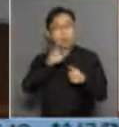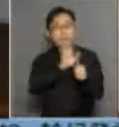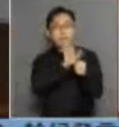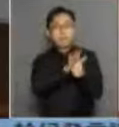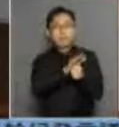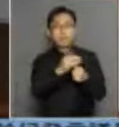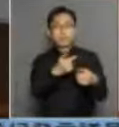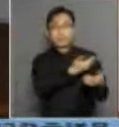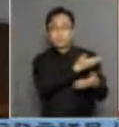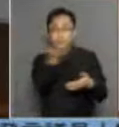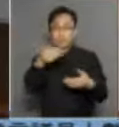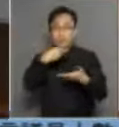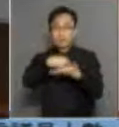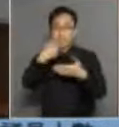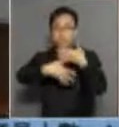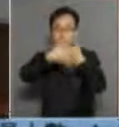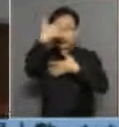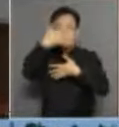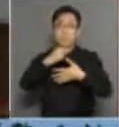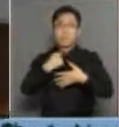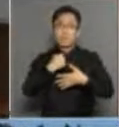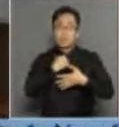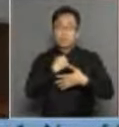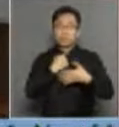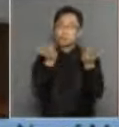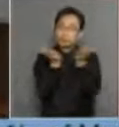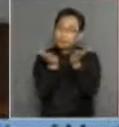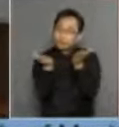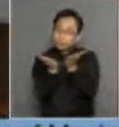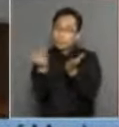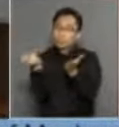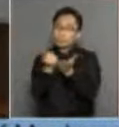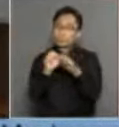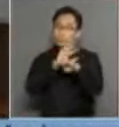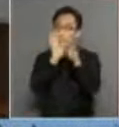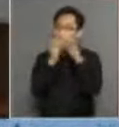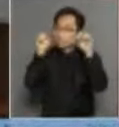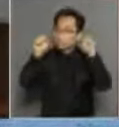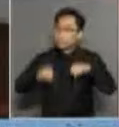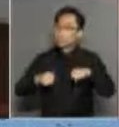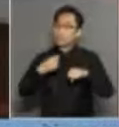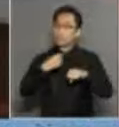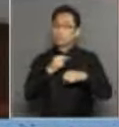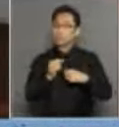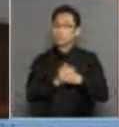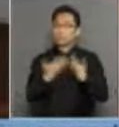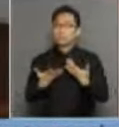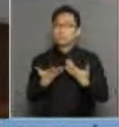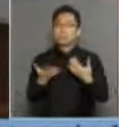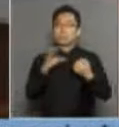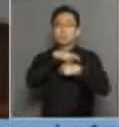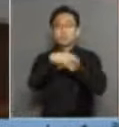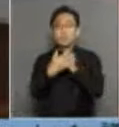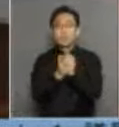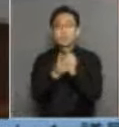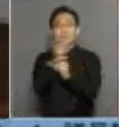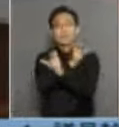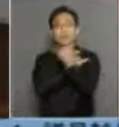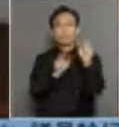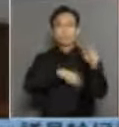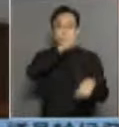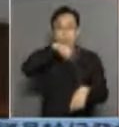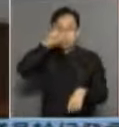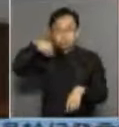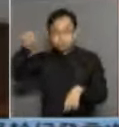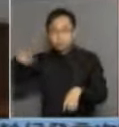須基於強力理據和廣泛的共識。現時國際金融波動隨時影響香港